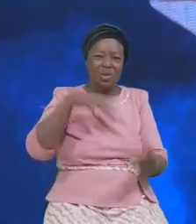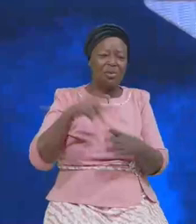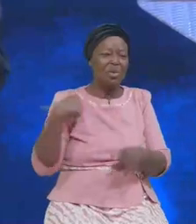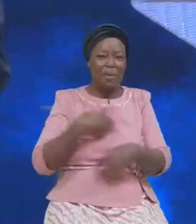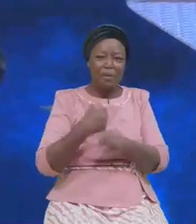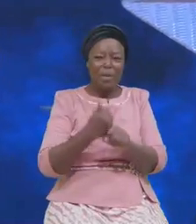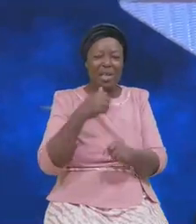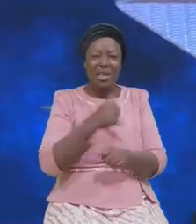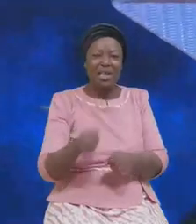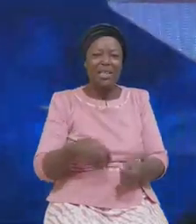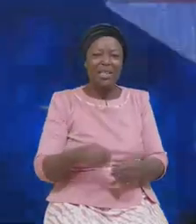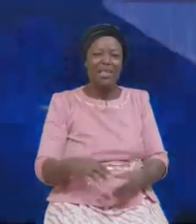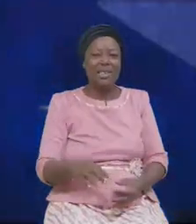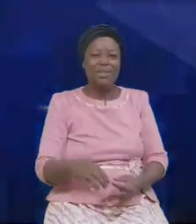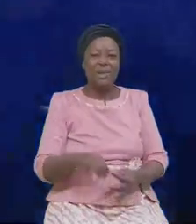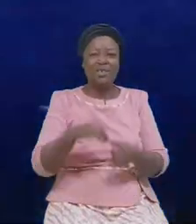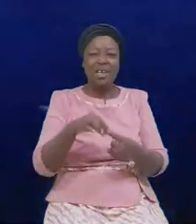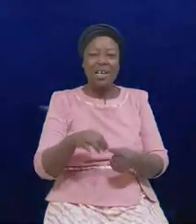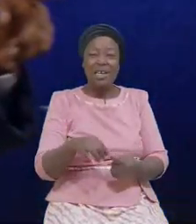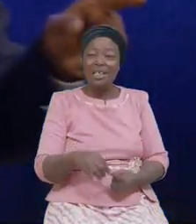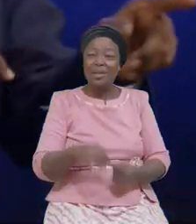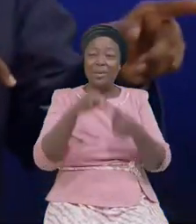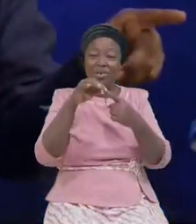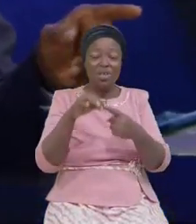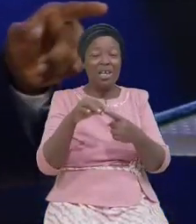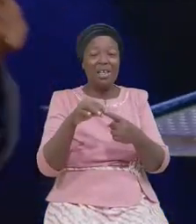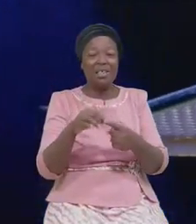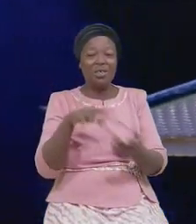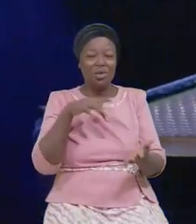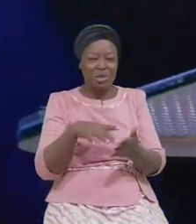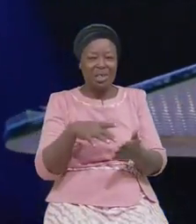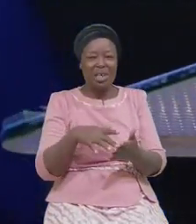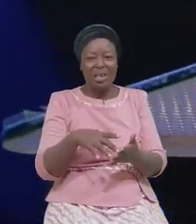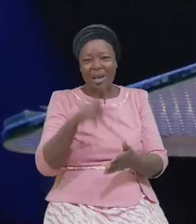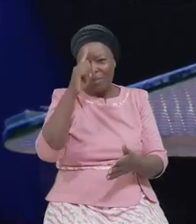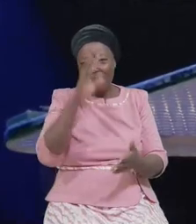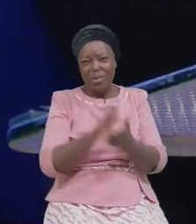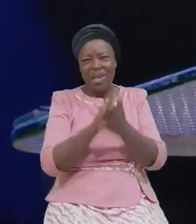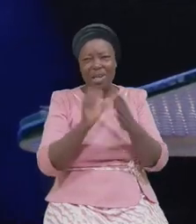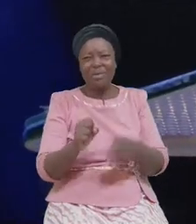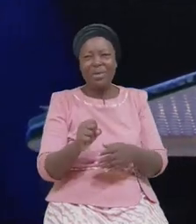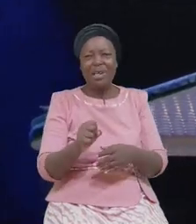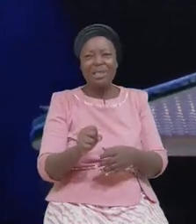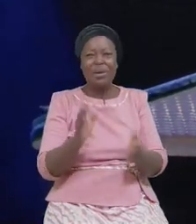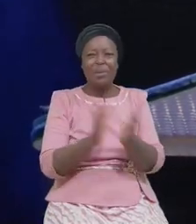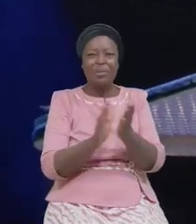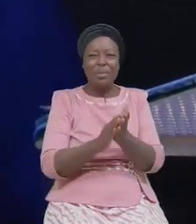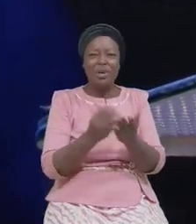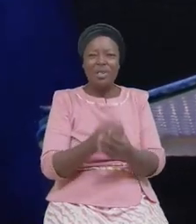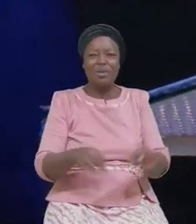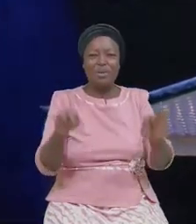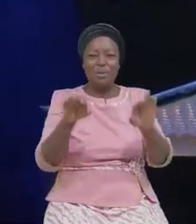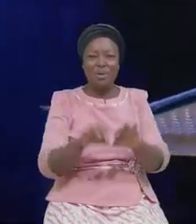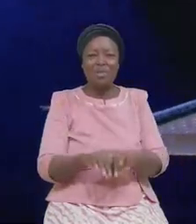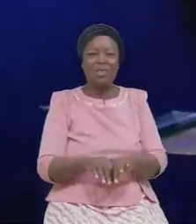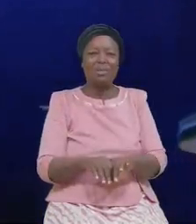spéciale sur les poursuites dignes de louange des croyants après la visitation glorieuse de Dieu. Nous sommes